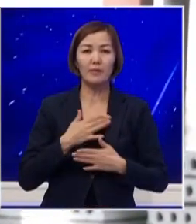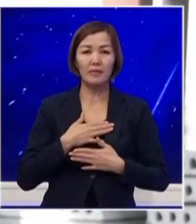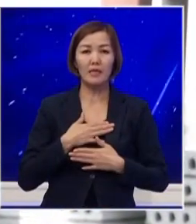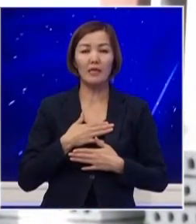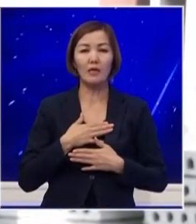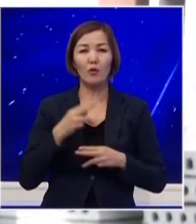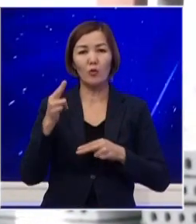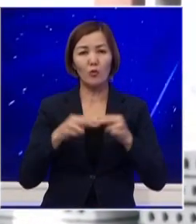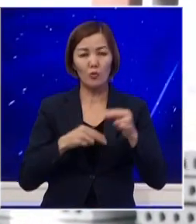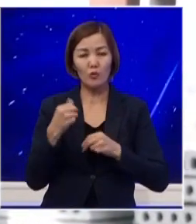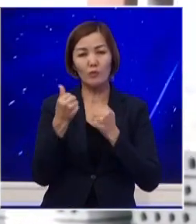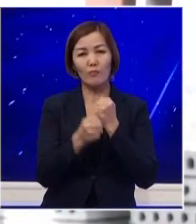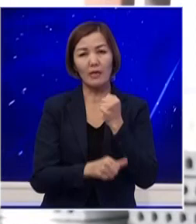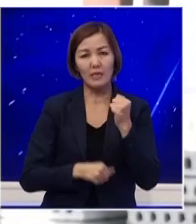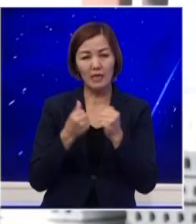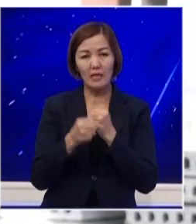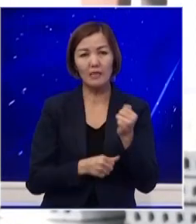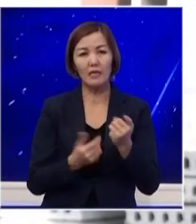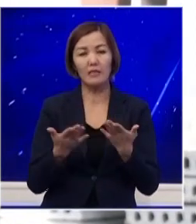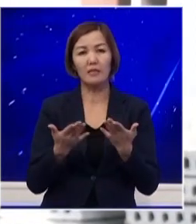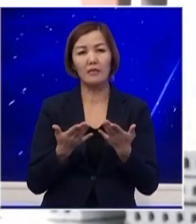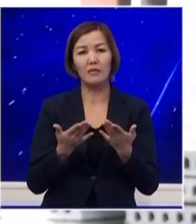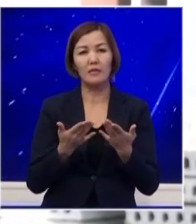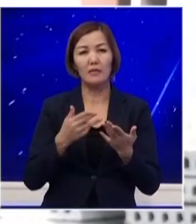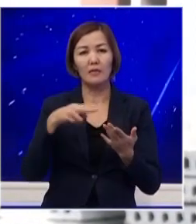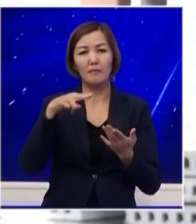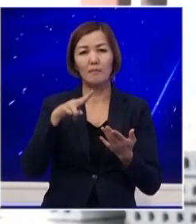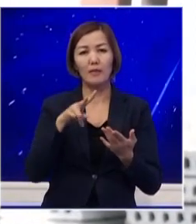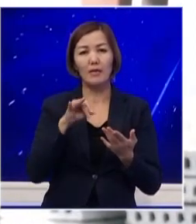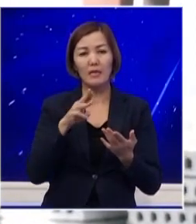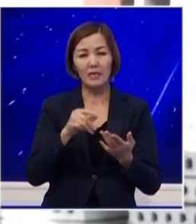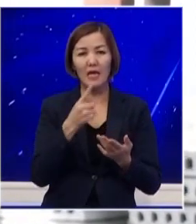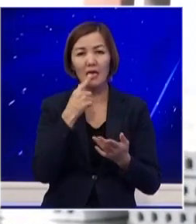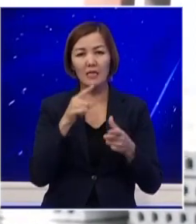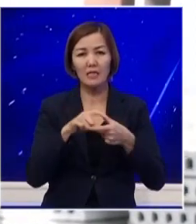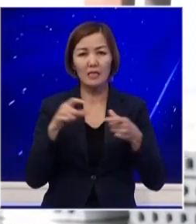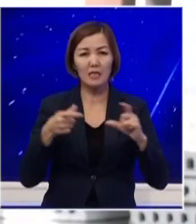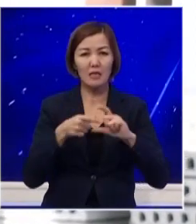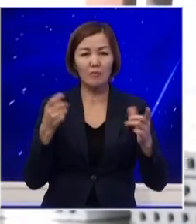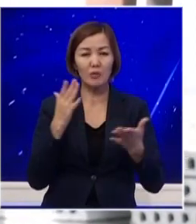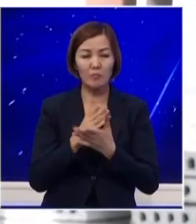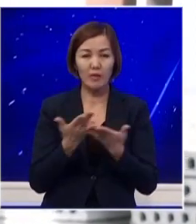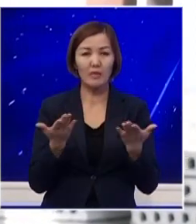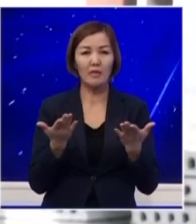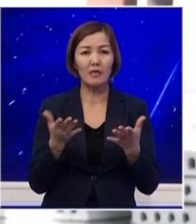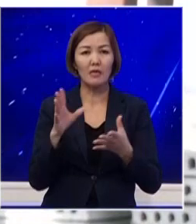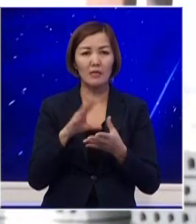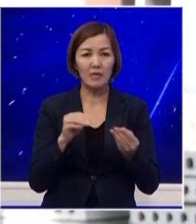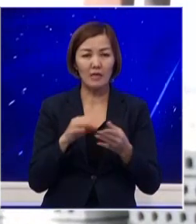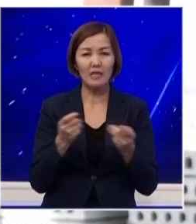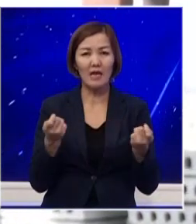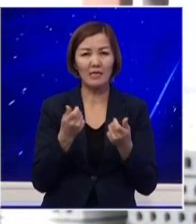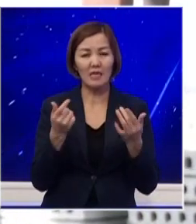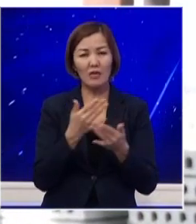перекрытие. Жыбы кольцалар шығалады, қызыл кірпіш бар, сплиттеріне кірпіштер бар. Тағы аздаған